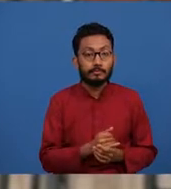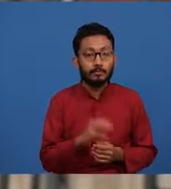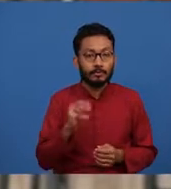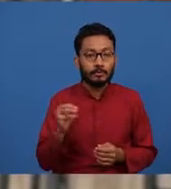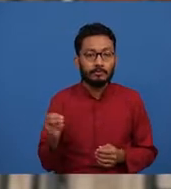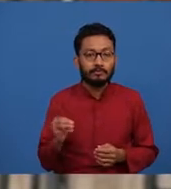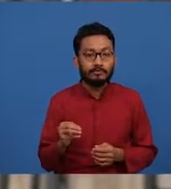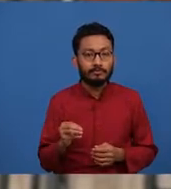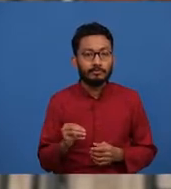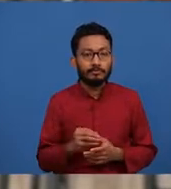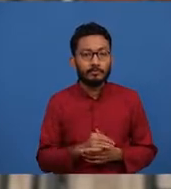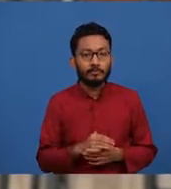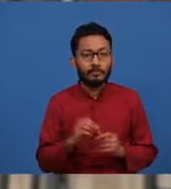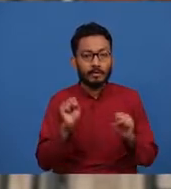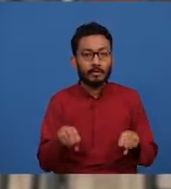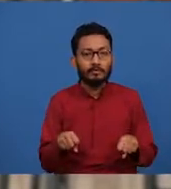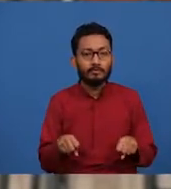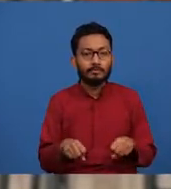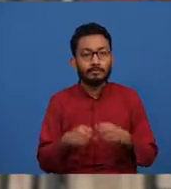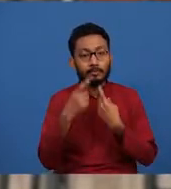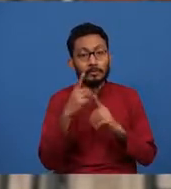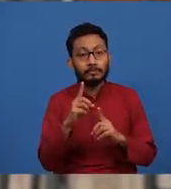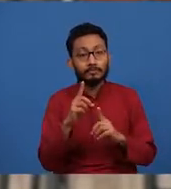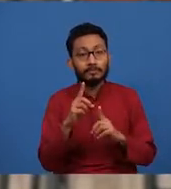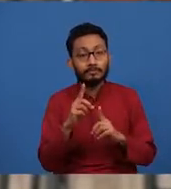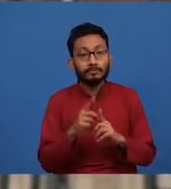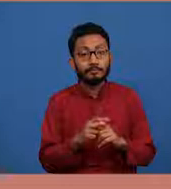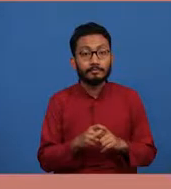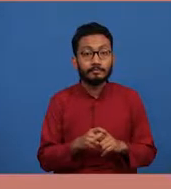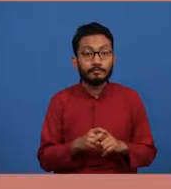Murid-murid boleh menjawab begini.